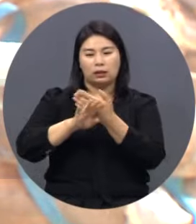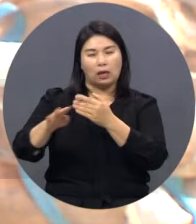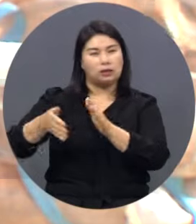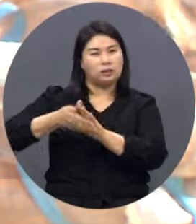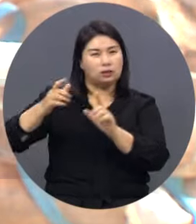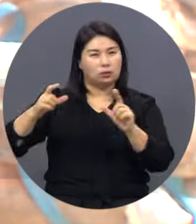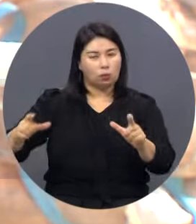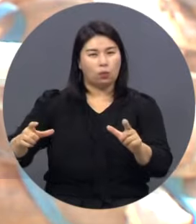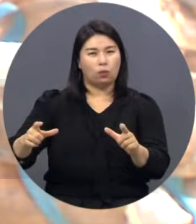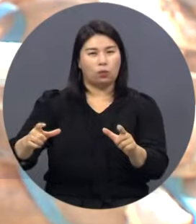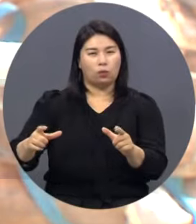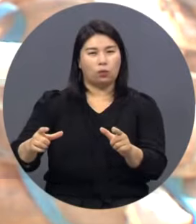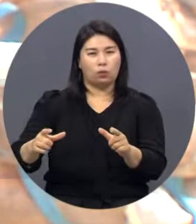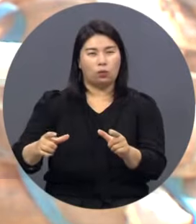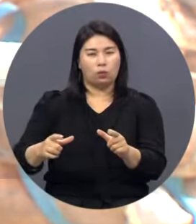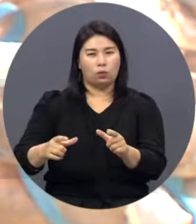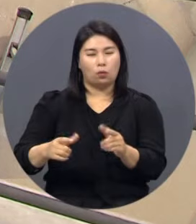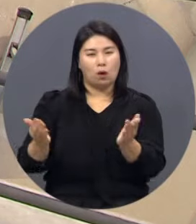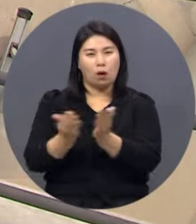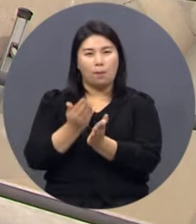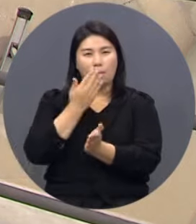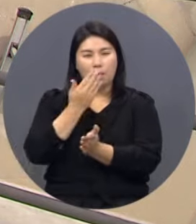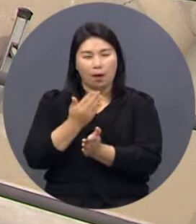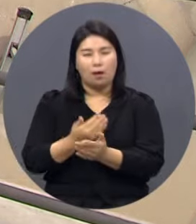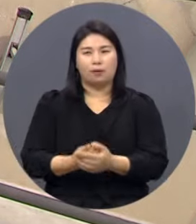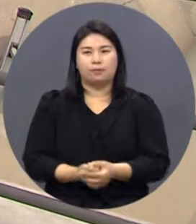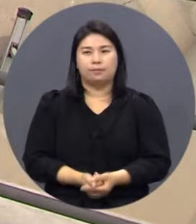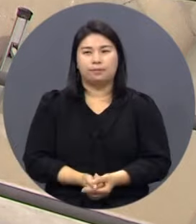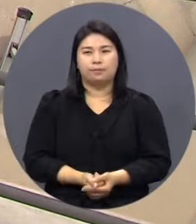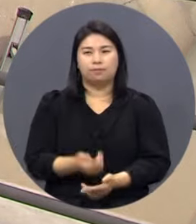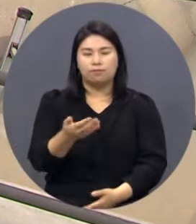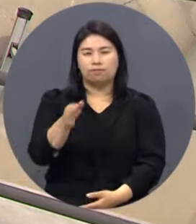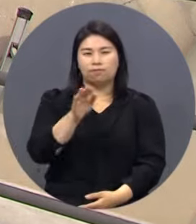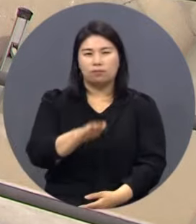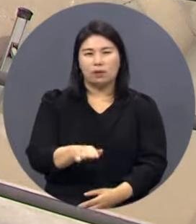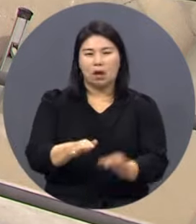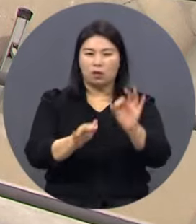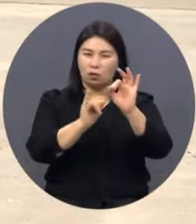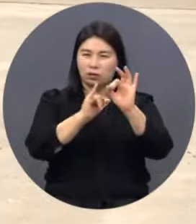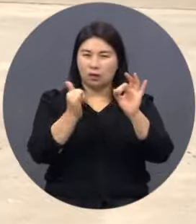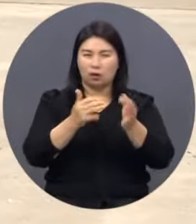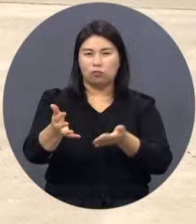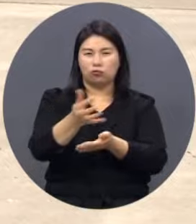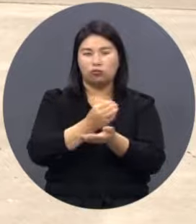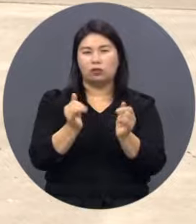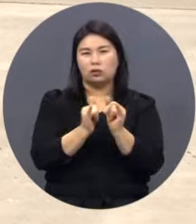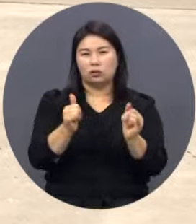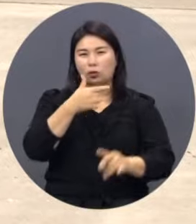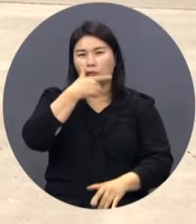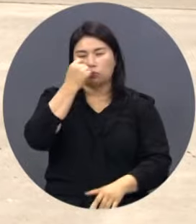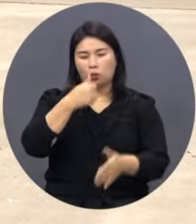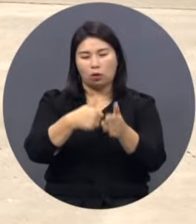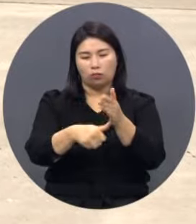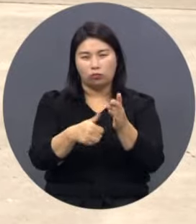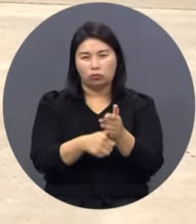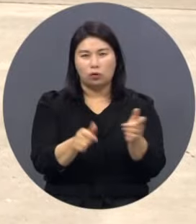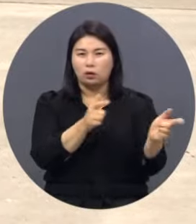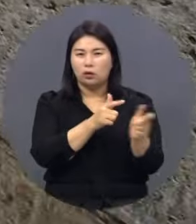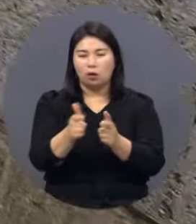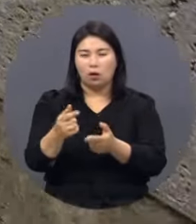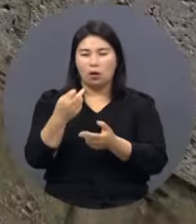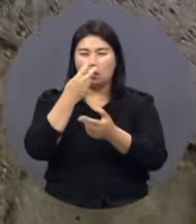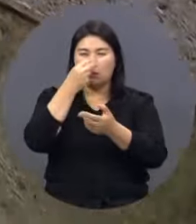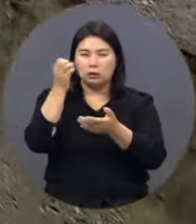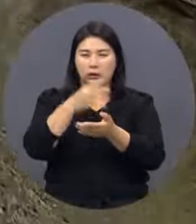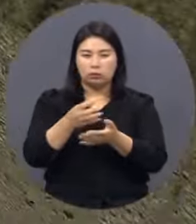지자체에 적용할 수 있도록. 하지만 10명뿐인 수거 인력과 부족한 장비, 대규모로